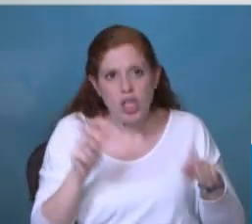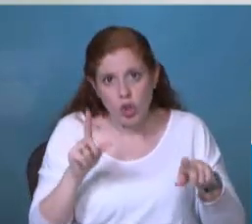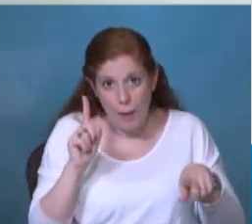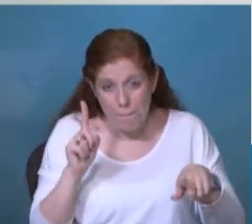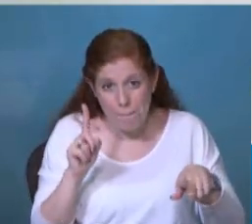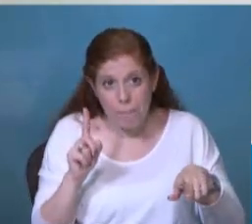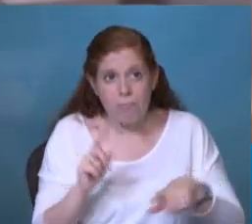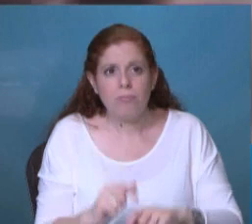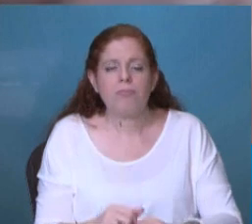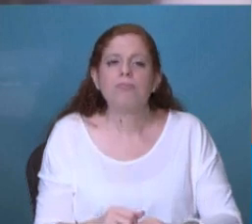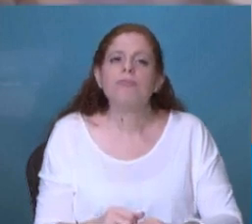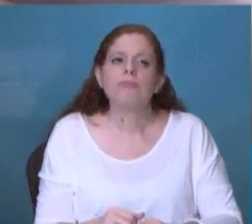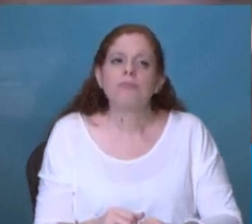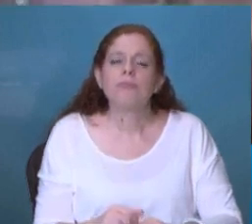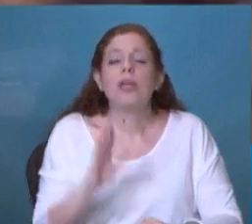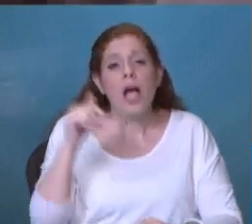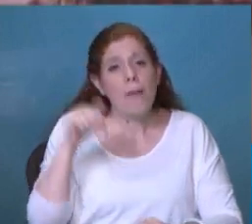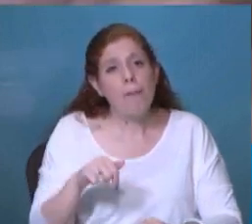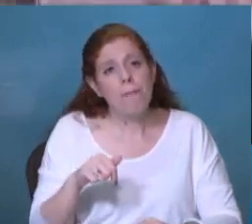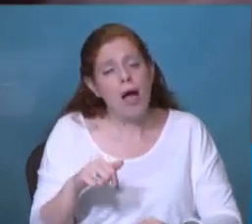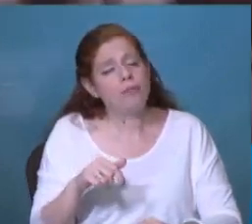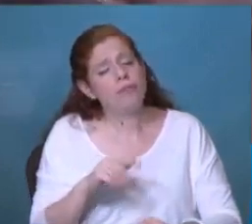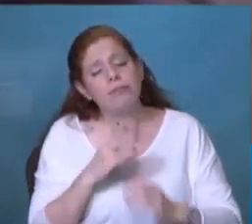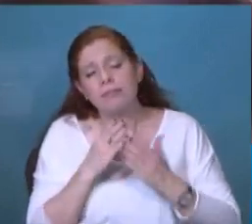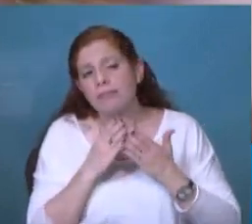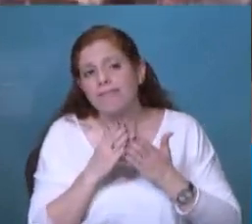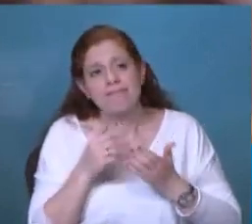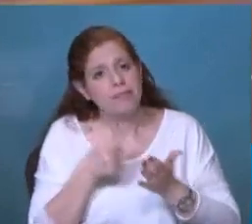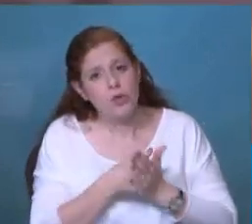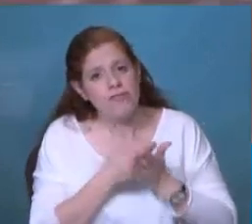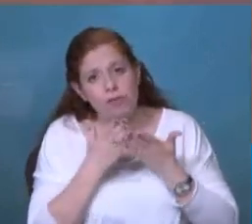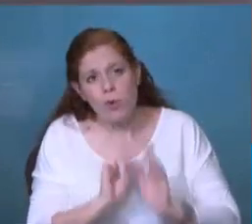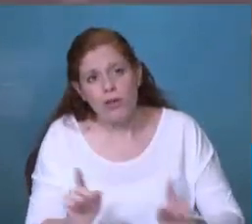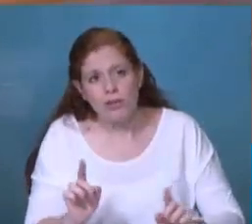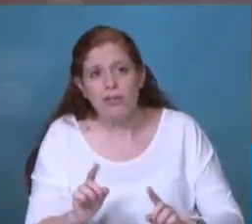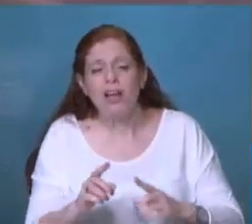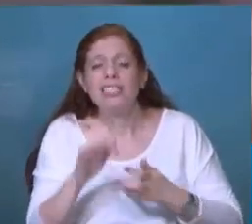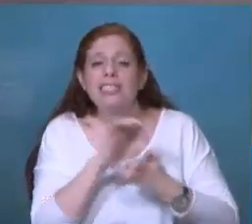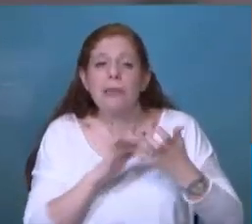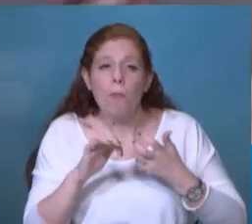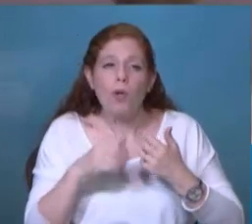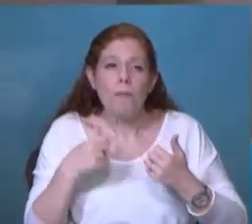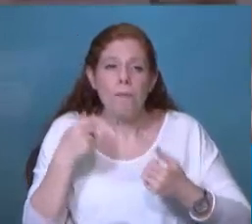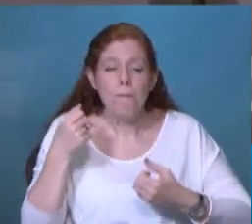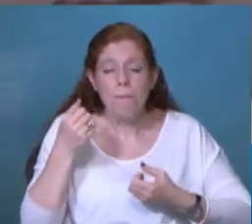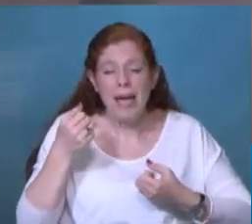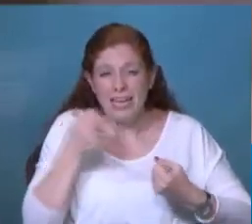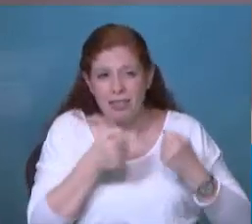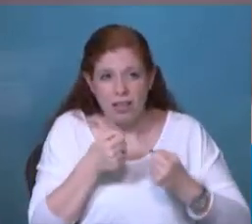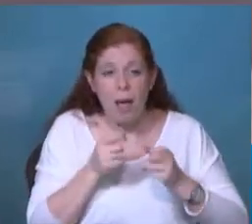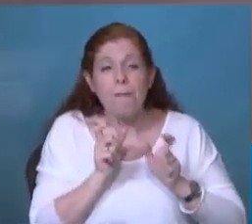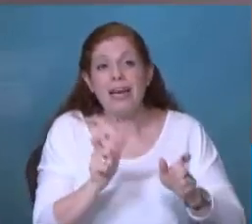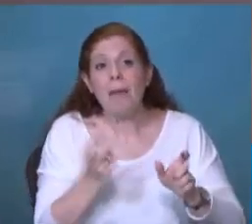70,000 people. גם הפעם התקוות התנפצו. הסתבכות לכאורה בקטטיים לאומנים יווניים מנע מעלי רזה את